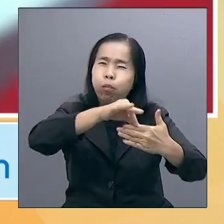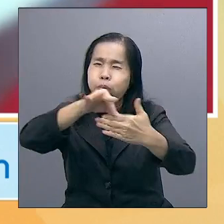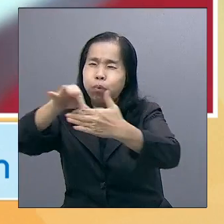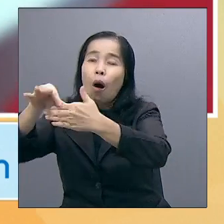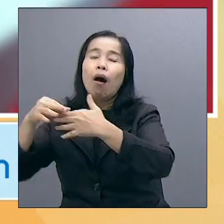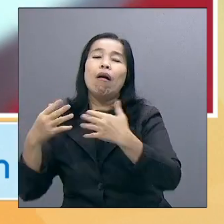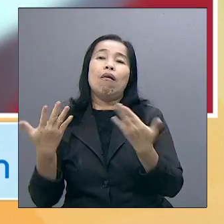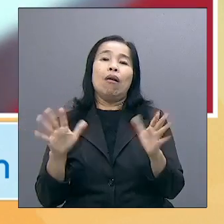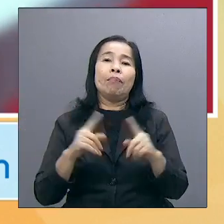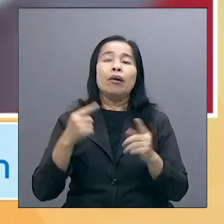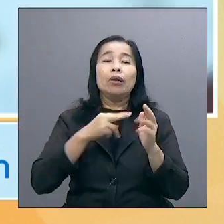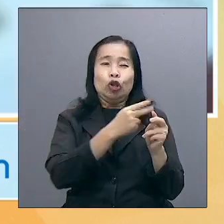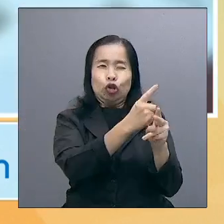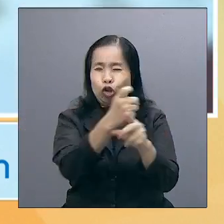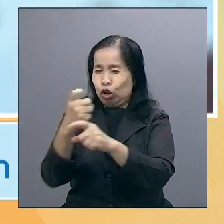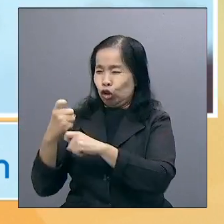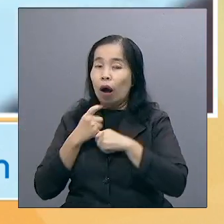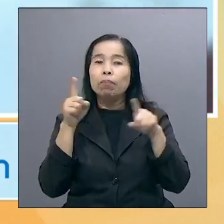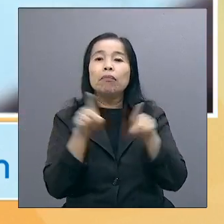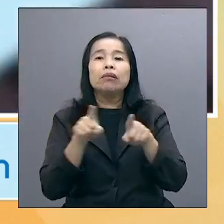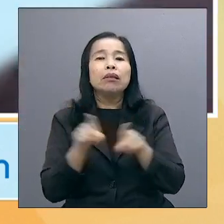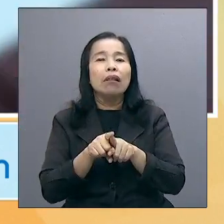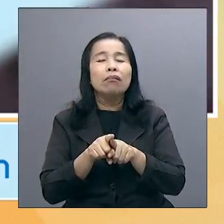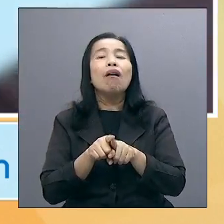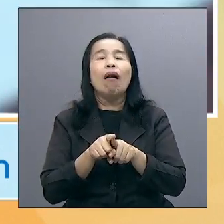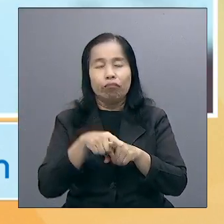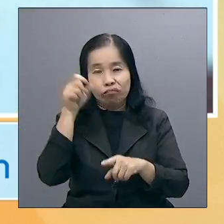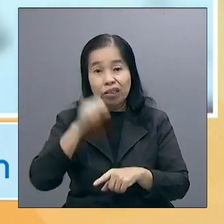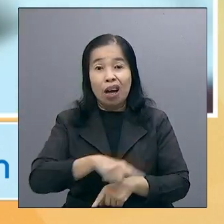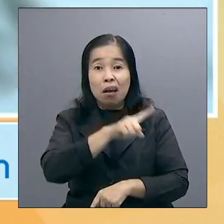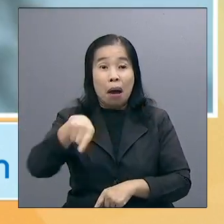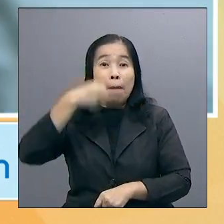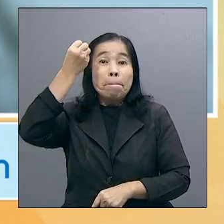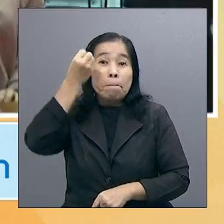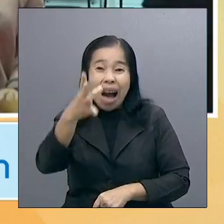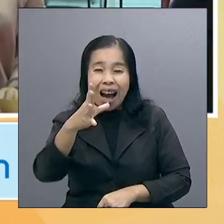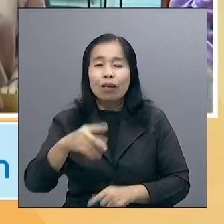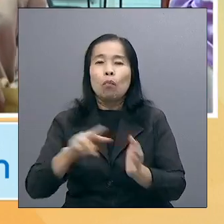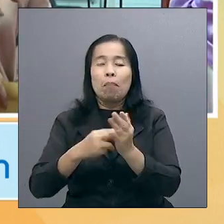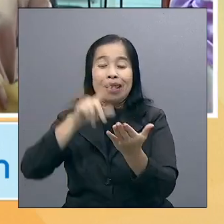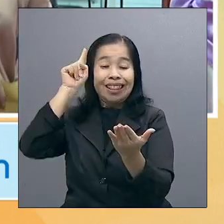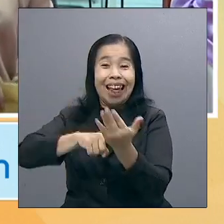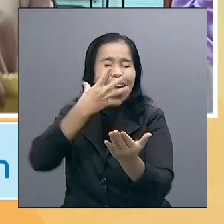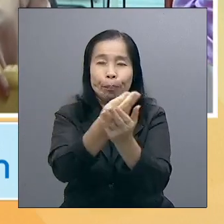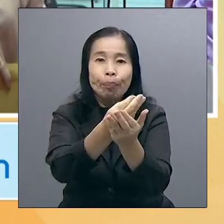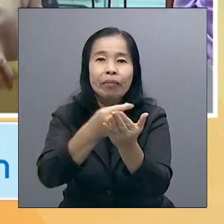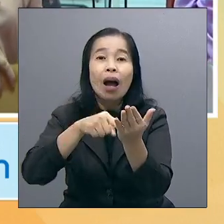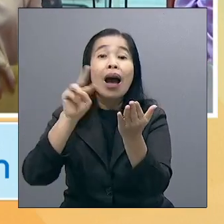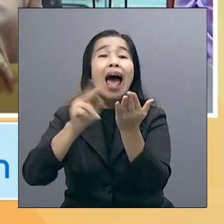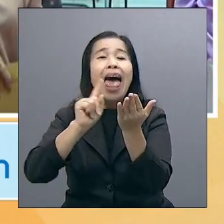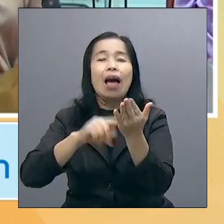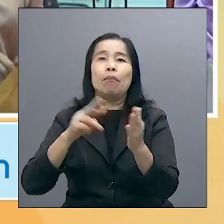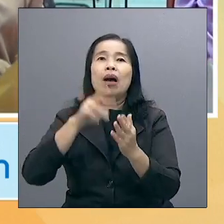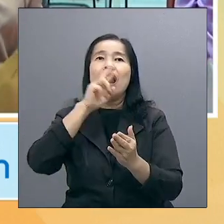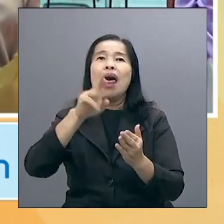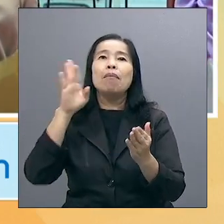ผู้เสียหายส่นใหญ่เขาตั้งก็สังเกตวา ส่นใหญ่แล้ว คนที่ถูกกรีมุตรศัพมืถืนและโอนกัออกไปจะใช้ระบบ